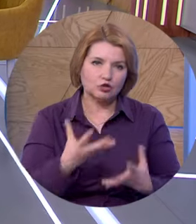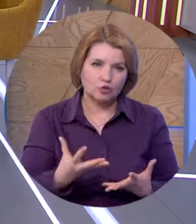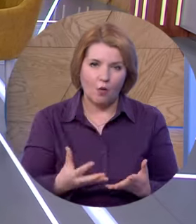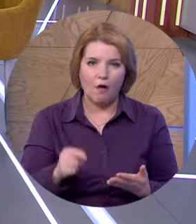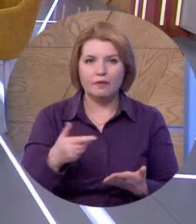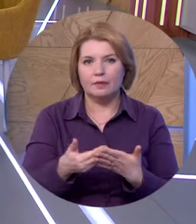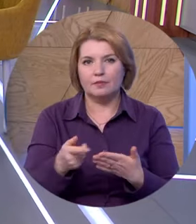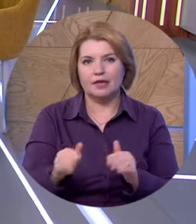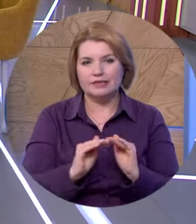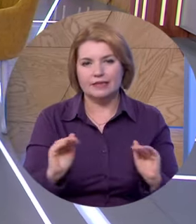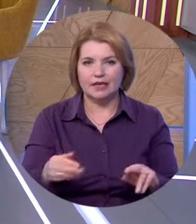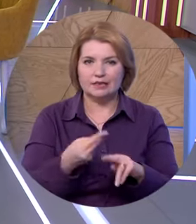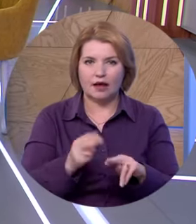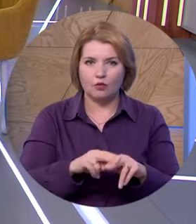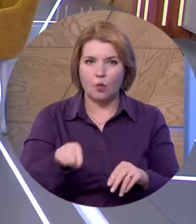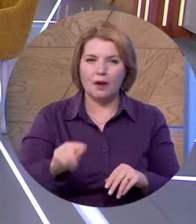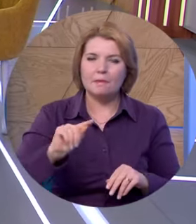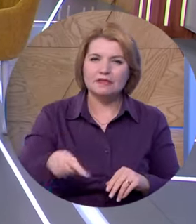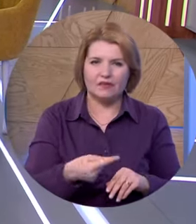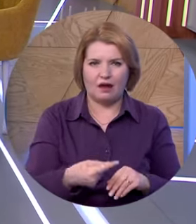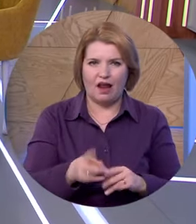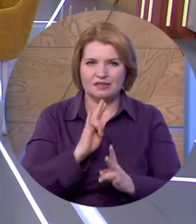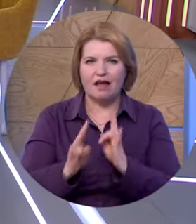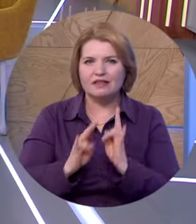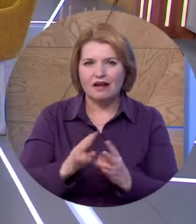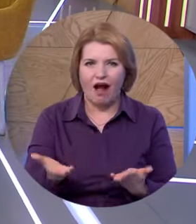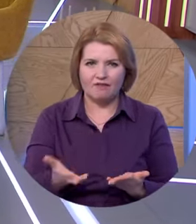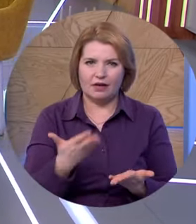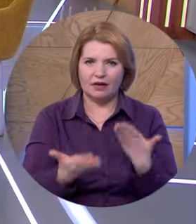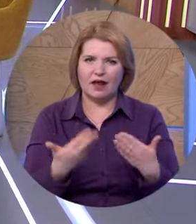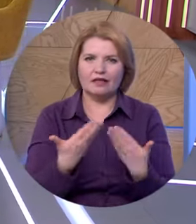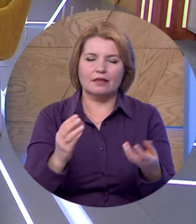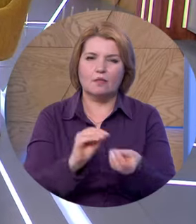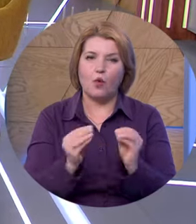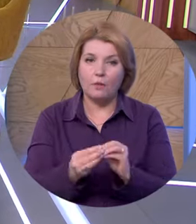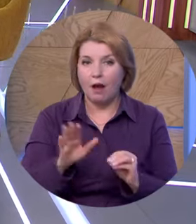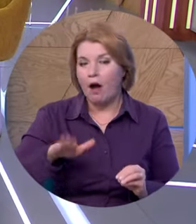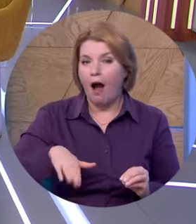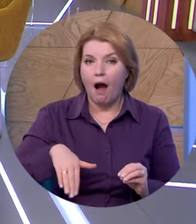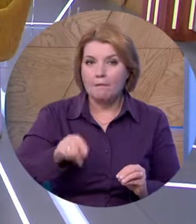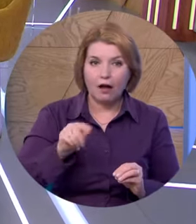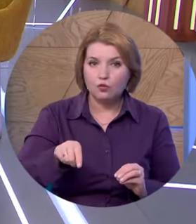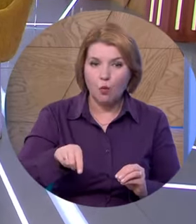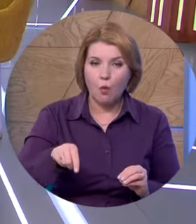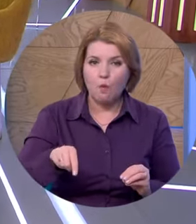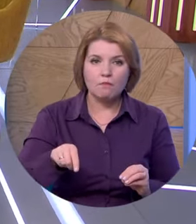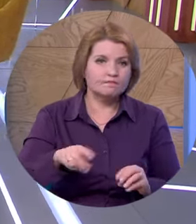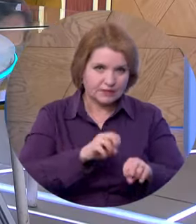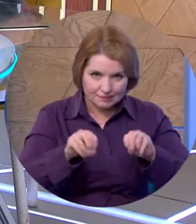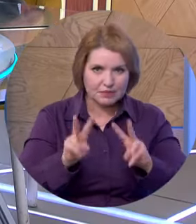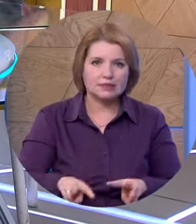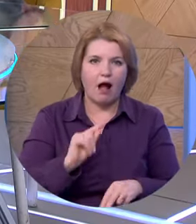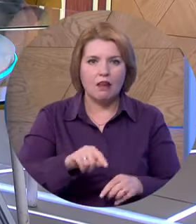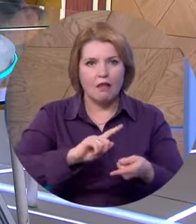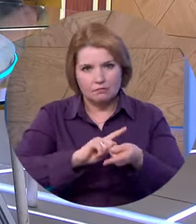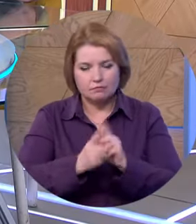дети, которые подвергались, может быть, там и травле, и, может быть, каким-то проблемам, а потом, ну вот так, если прямо говорить, назло